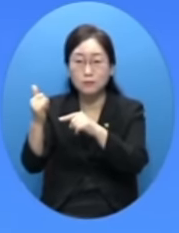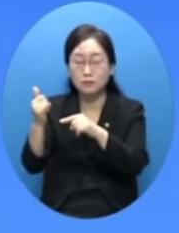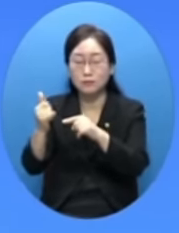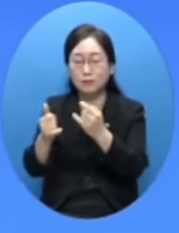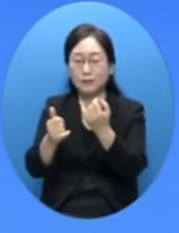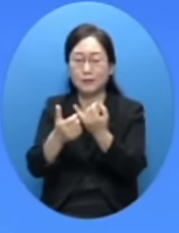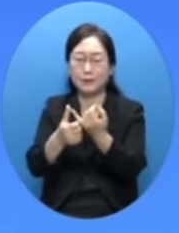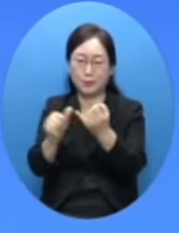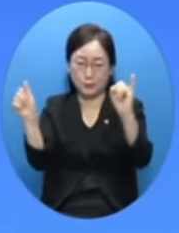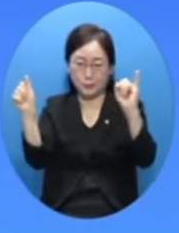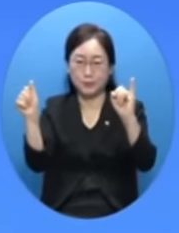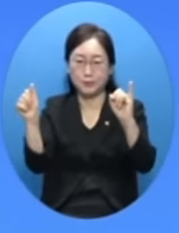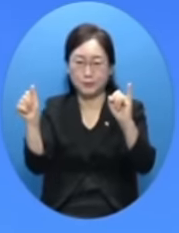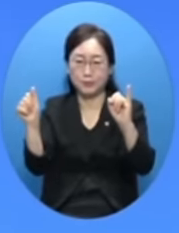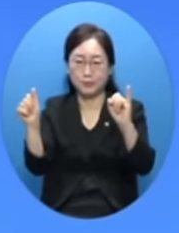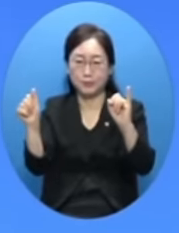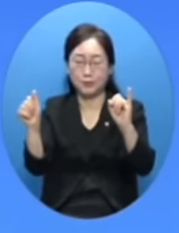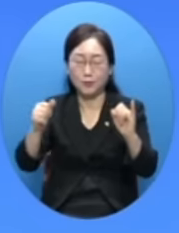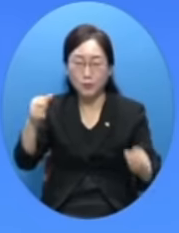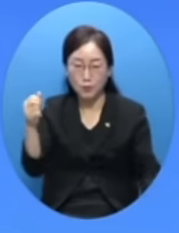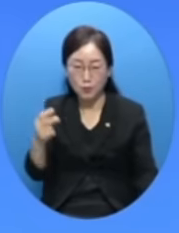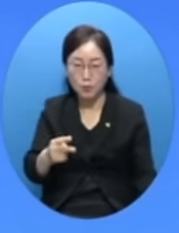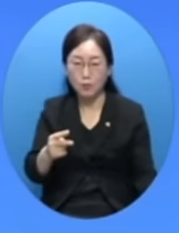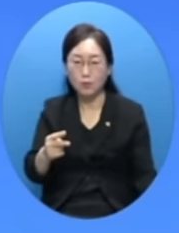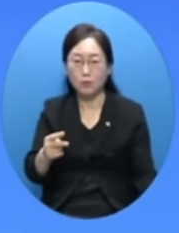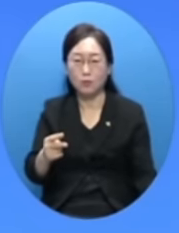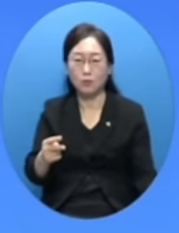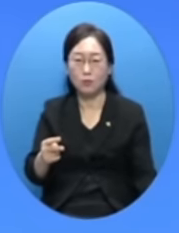헤어지고 또